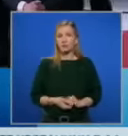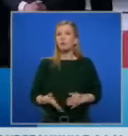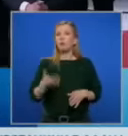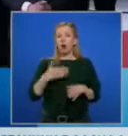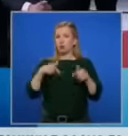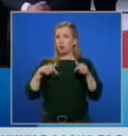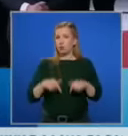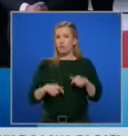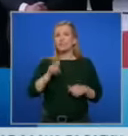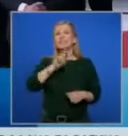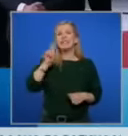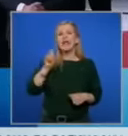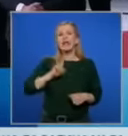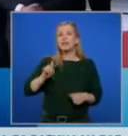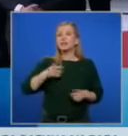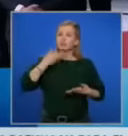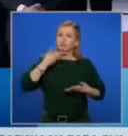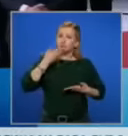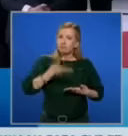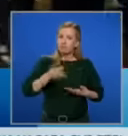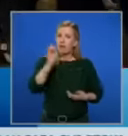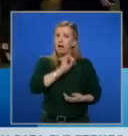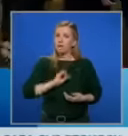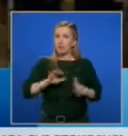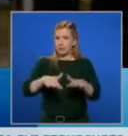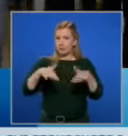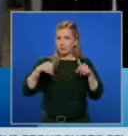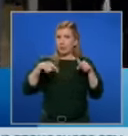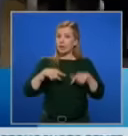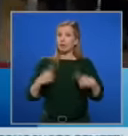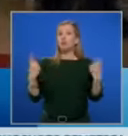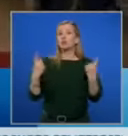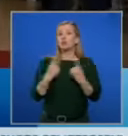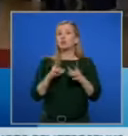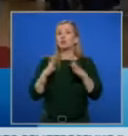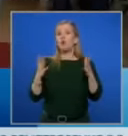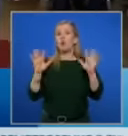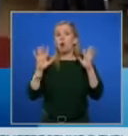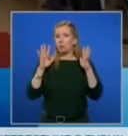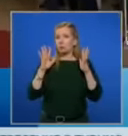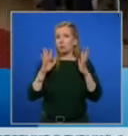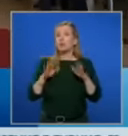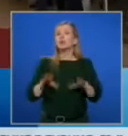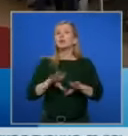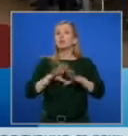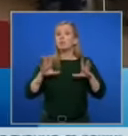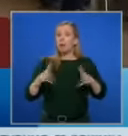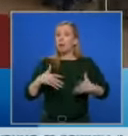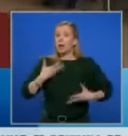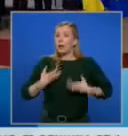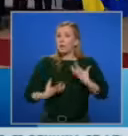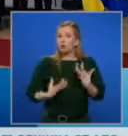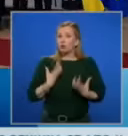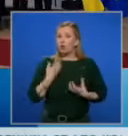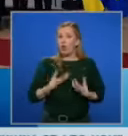По-рано днес Зеленски произнесе реч в Европейския парламент, която беше посрещната с много аплодисменти, изключително